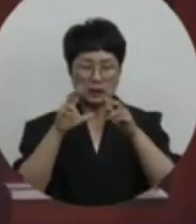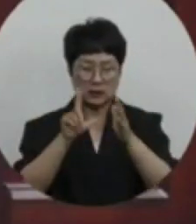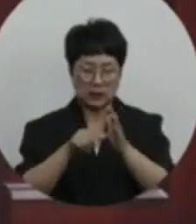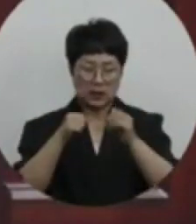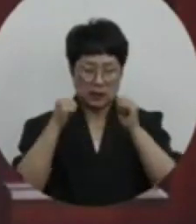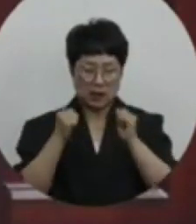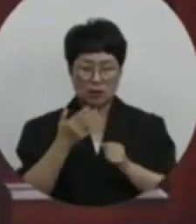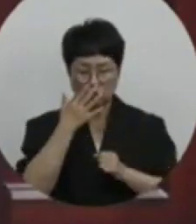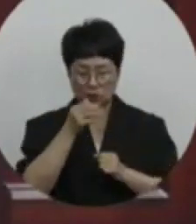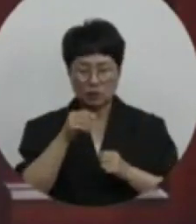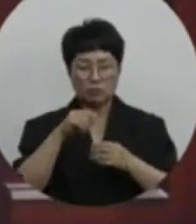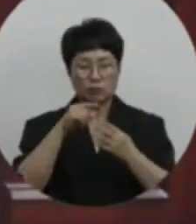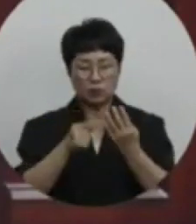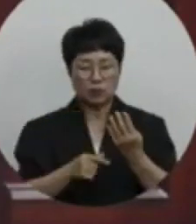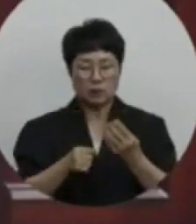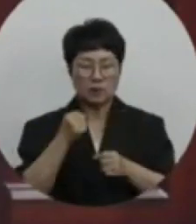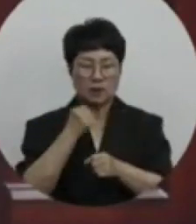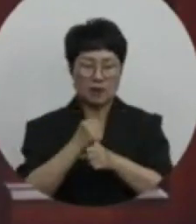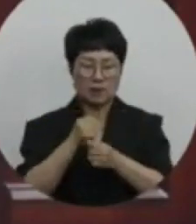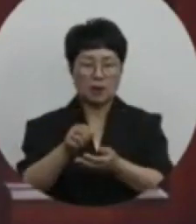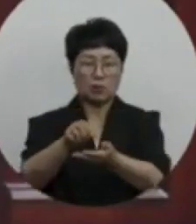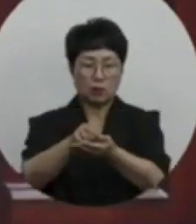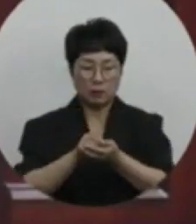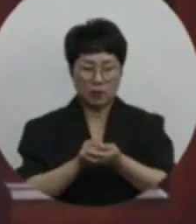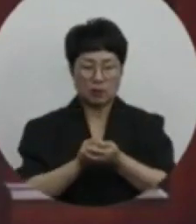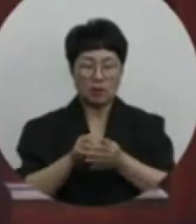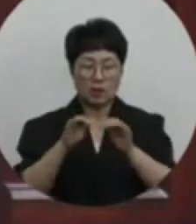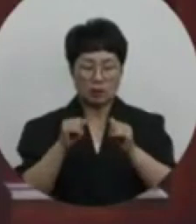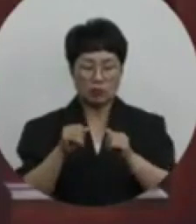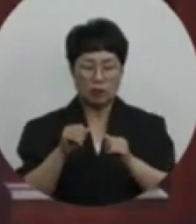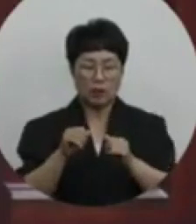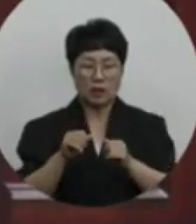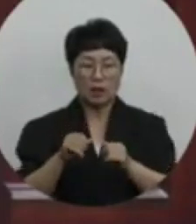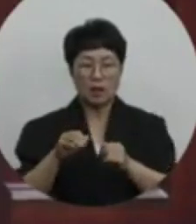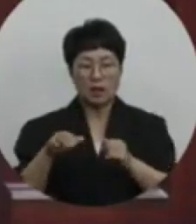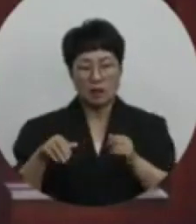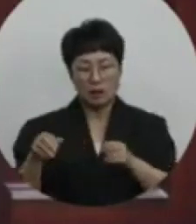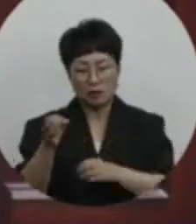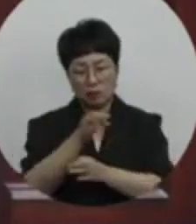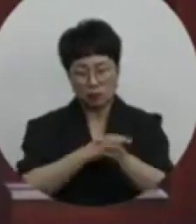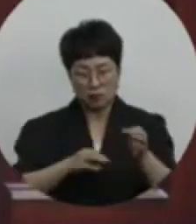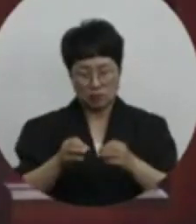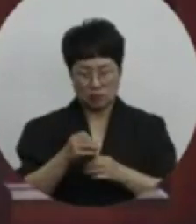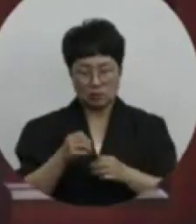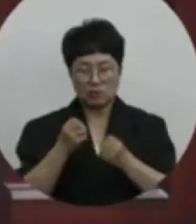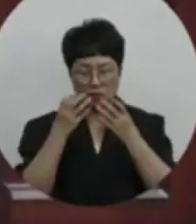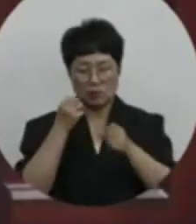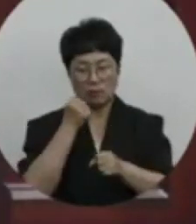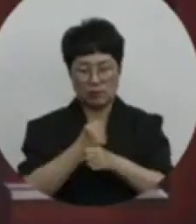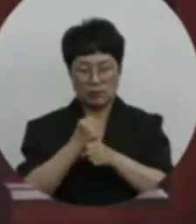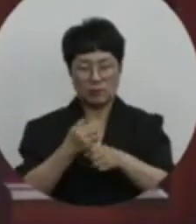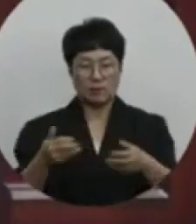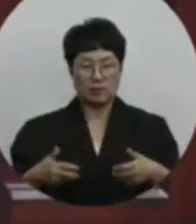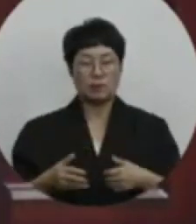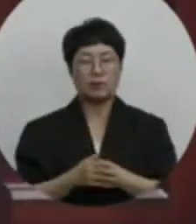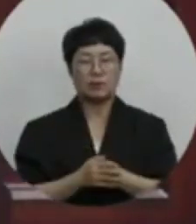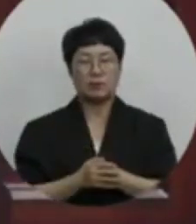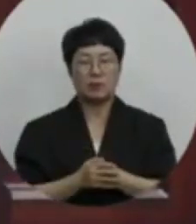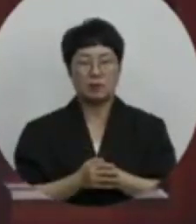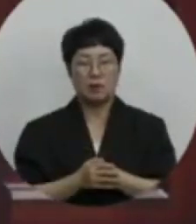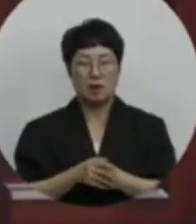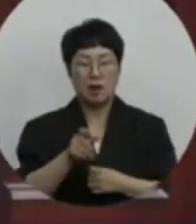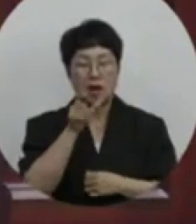다양한 체류 프로그램을 개발 도입해 인구의 흐름을 창출해야 합니다.